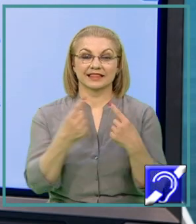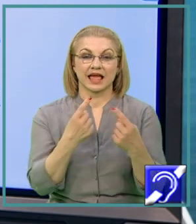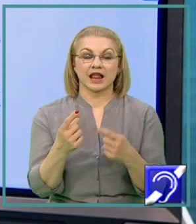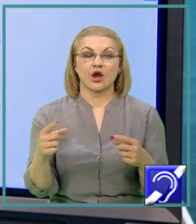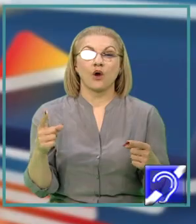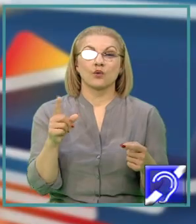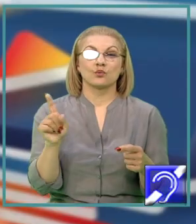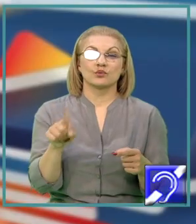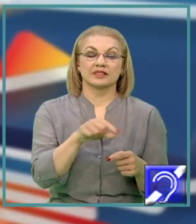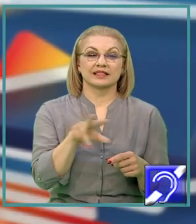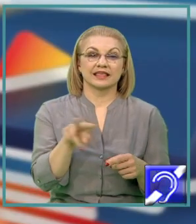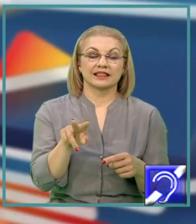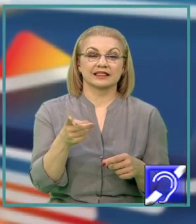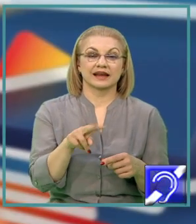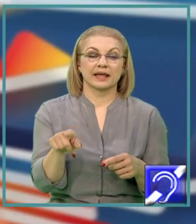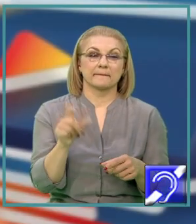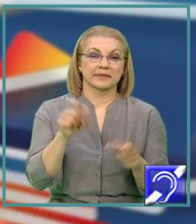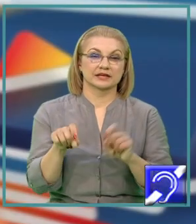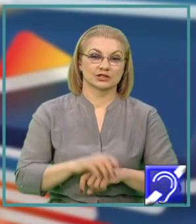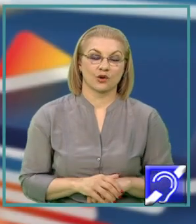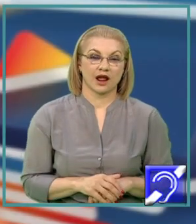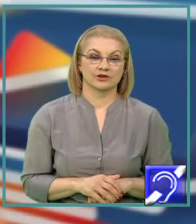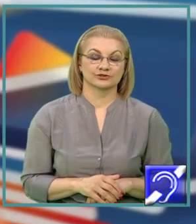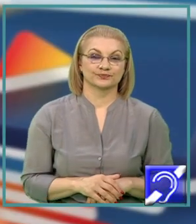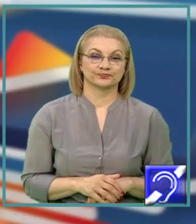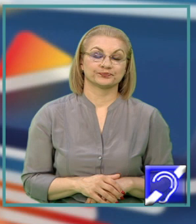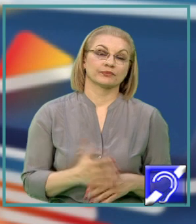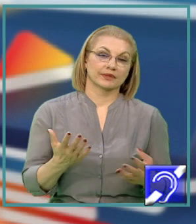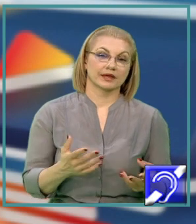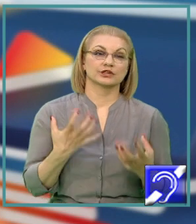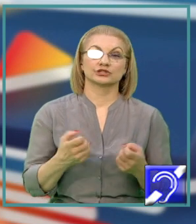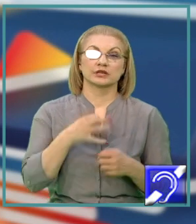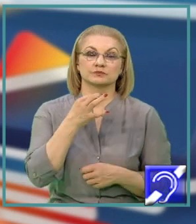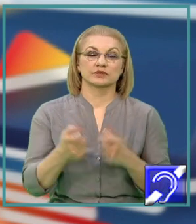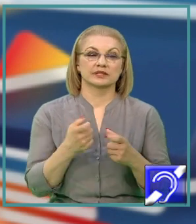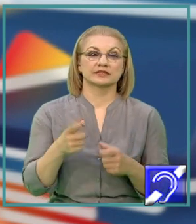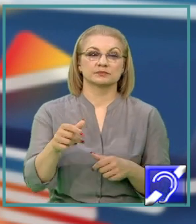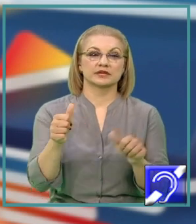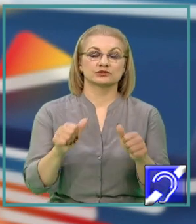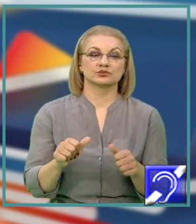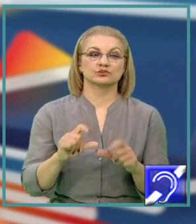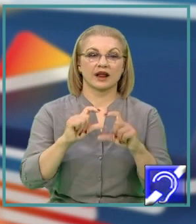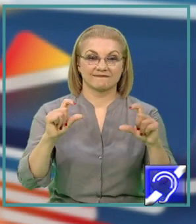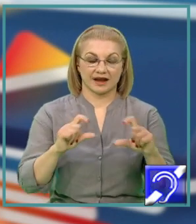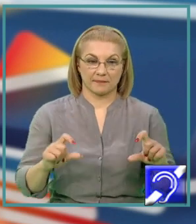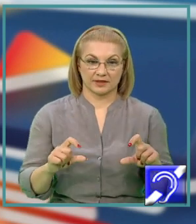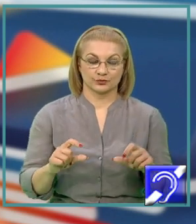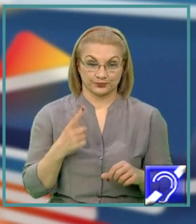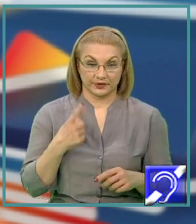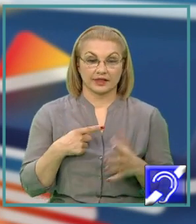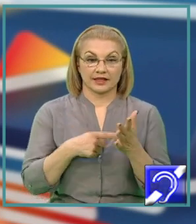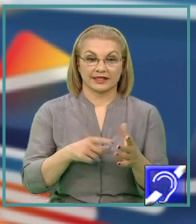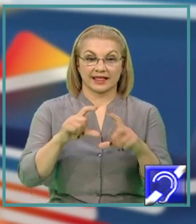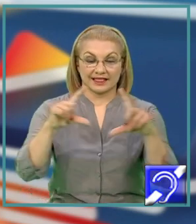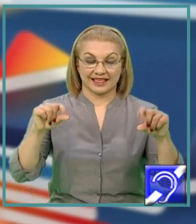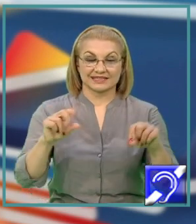personaje. Ce se poate spune despre compoziția sau structura fragmentului? Un text dramatic, după cum